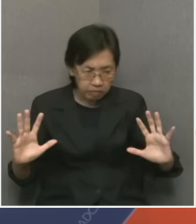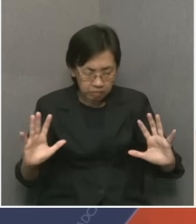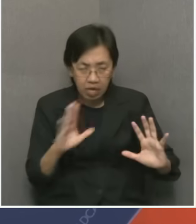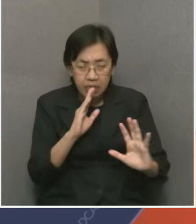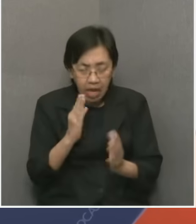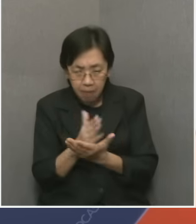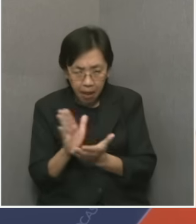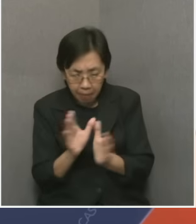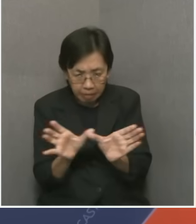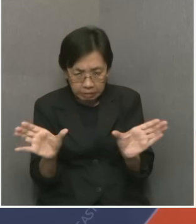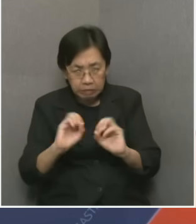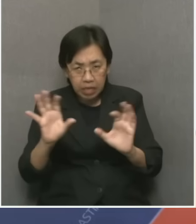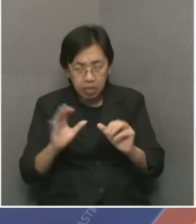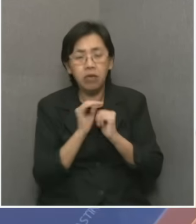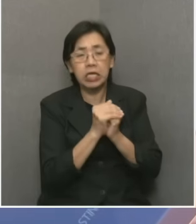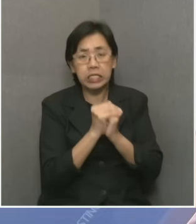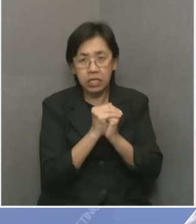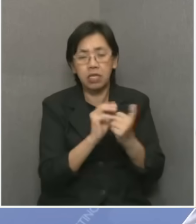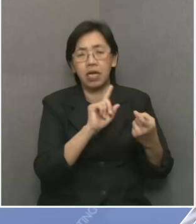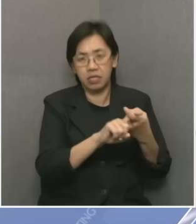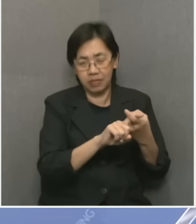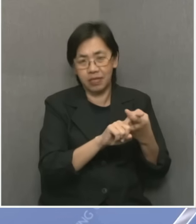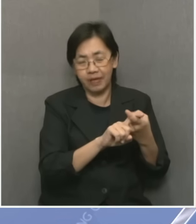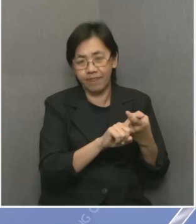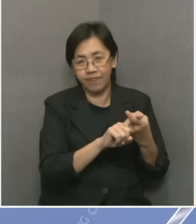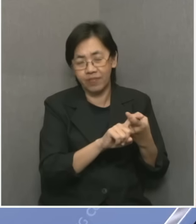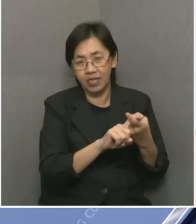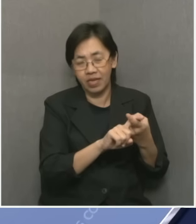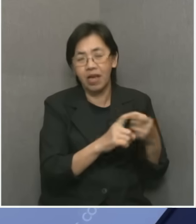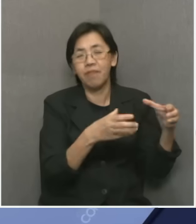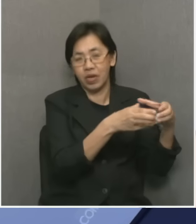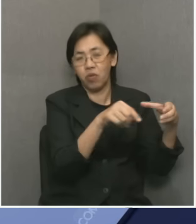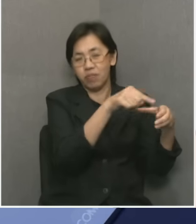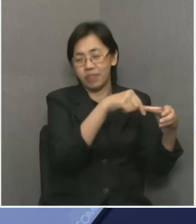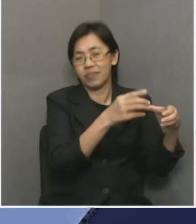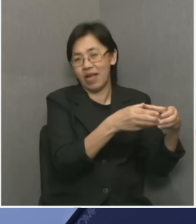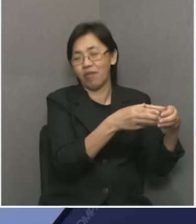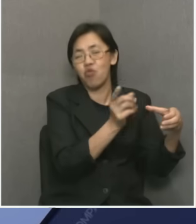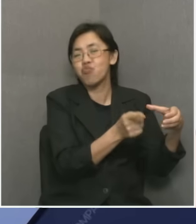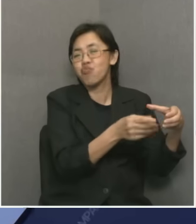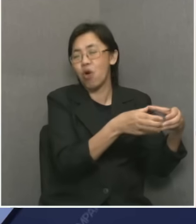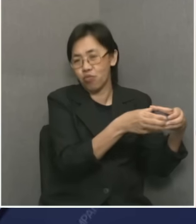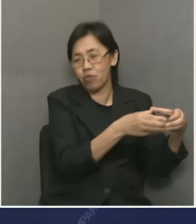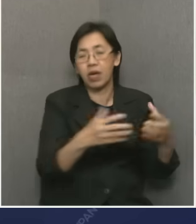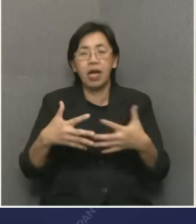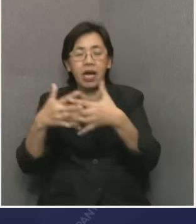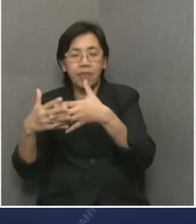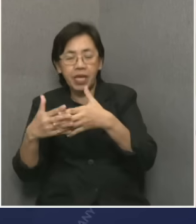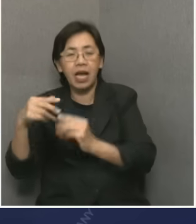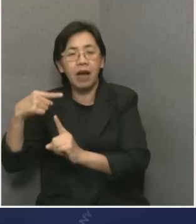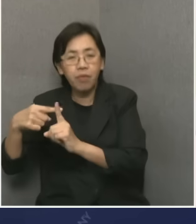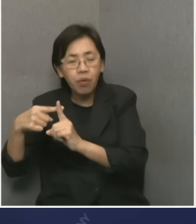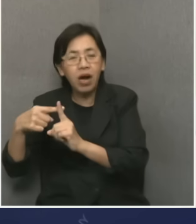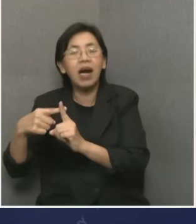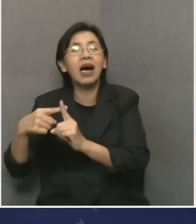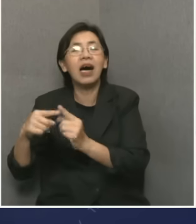ให้ดีเนี่ยนะฮะจีนกับรัสเซียเนี่ยก็เหมือนกับเป็นดุลอำนาจหนึ่งของโลกใช่ไหมฮะสหรัฐอเมริกาบวกพันธมิตร